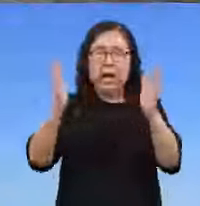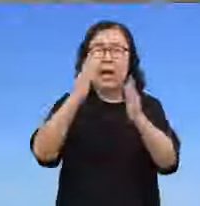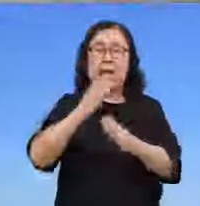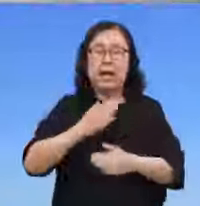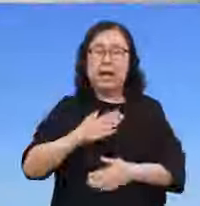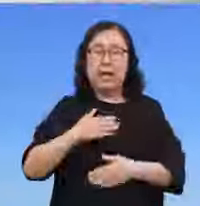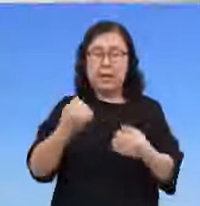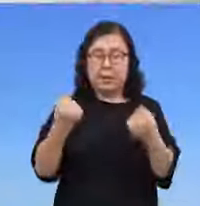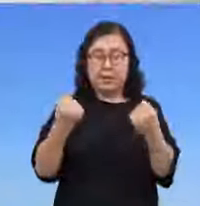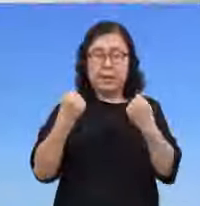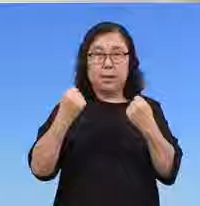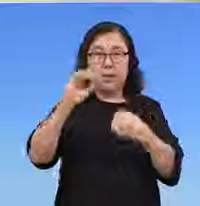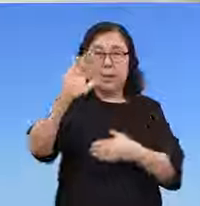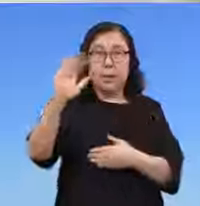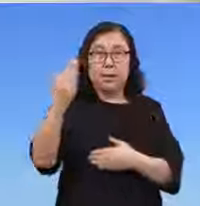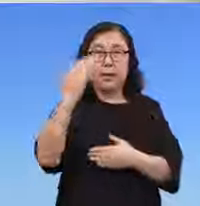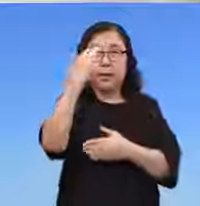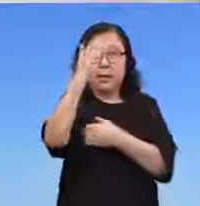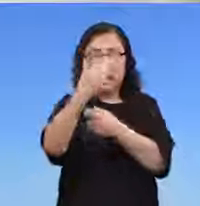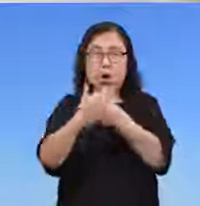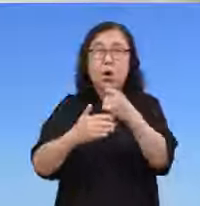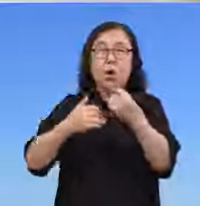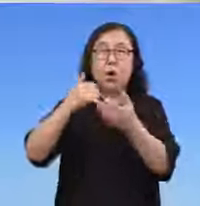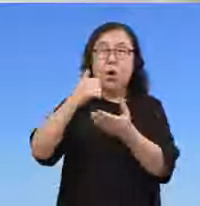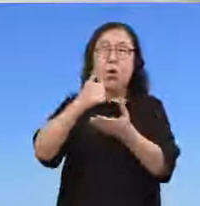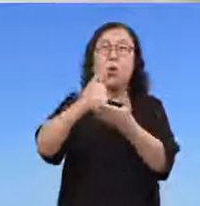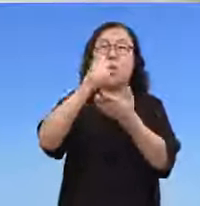나의 힘이 되신 여호와여,